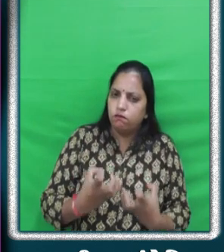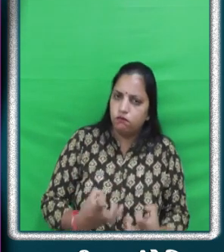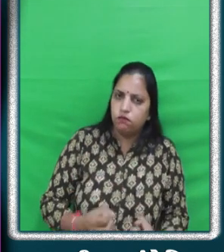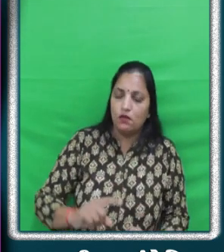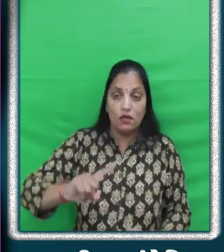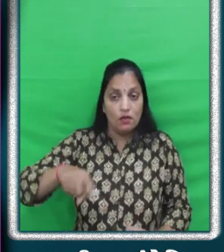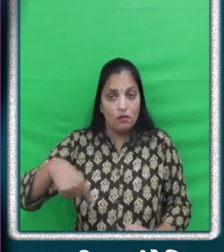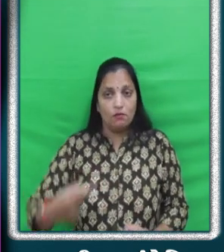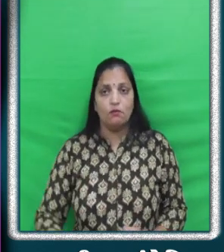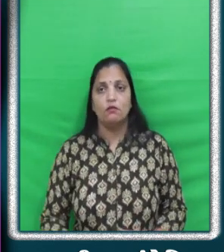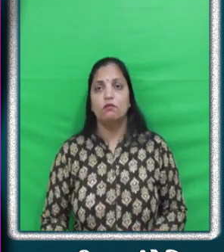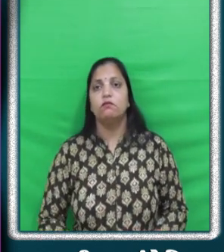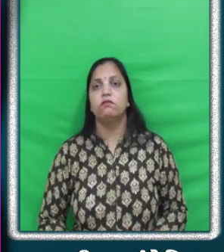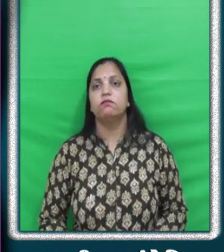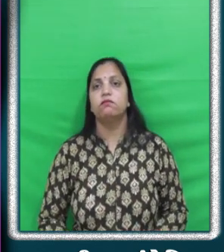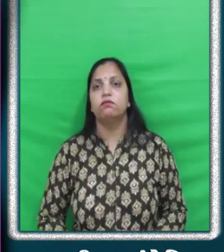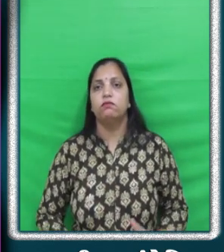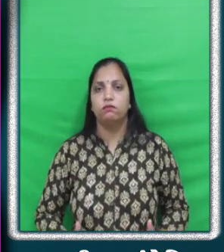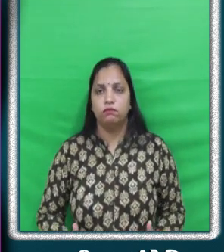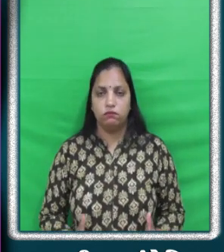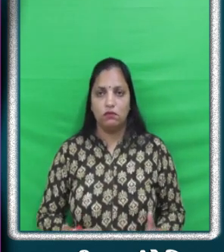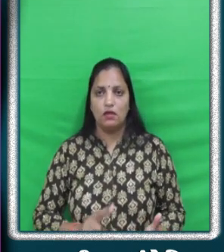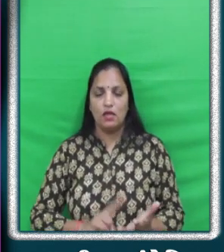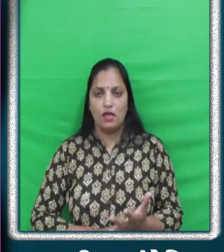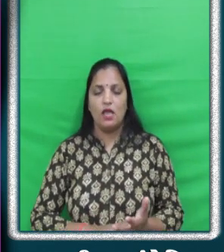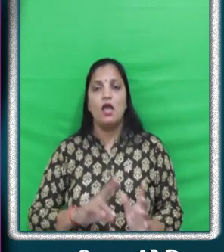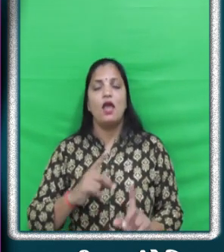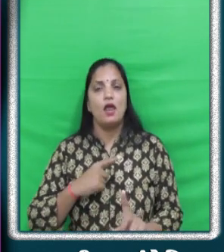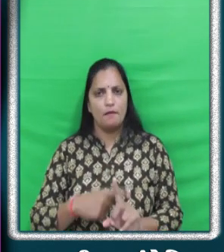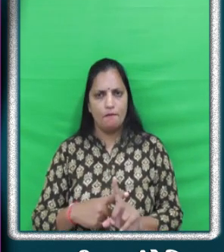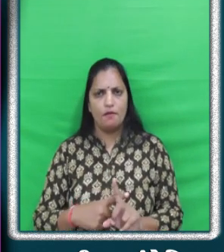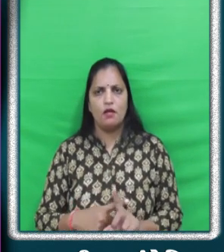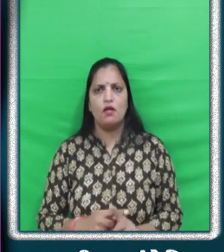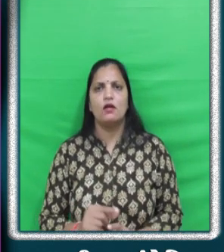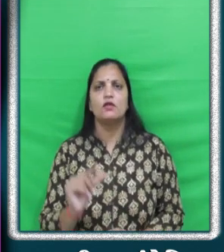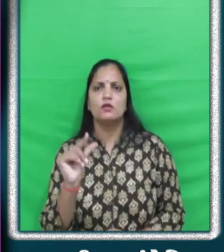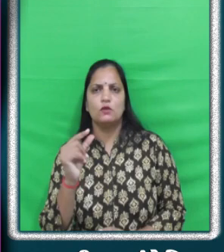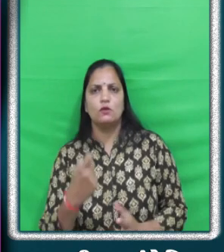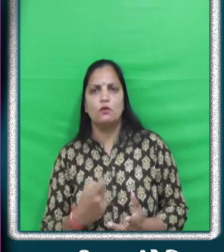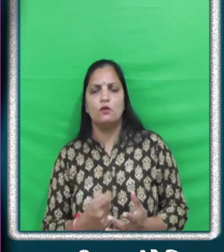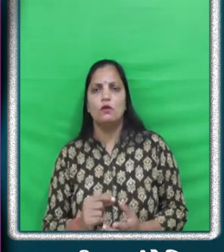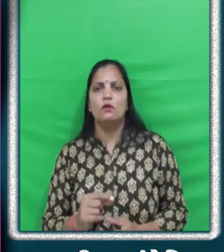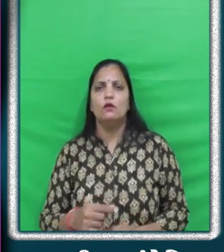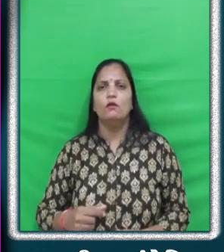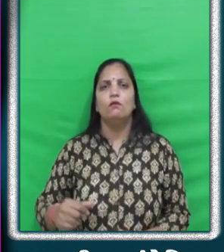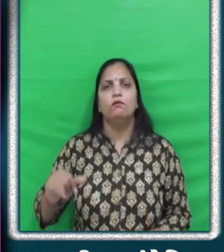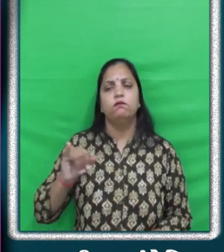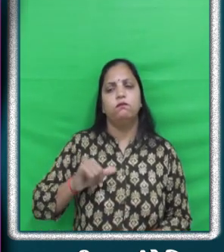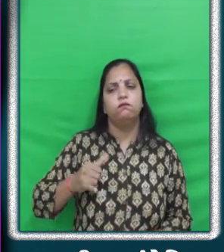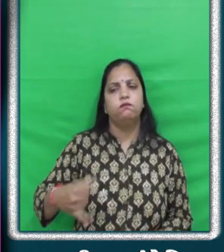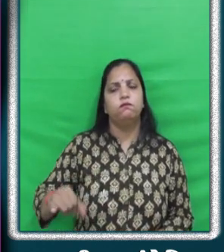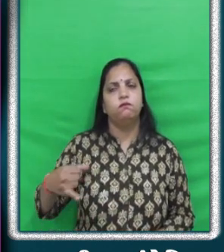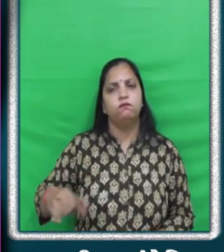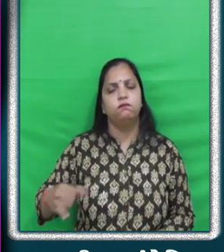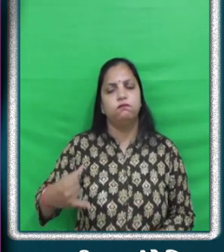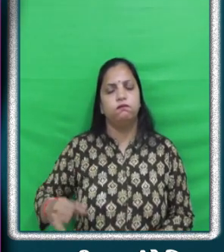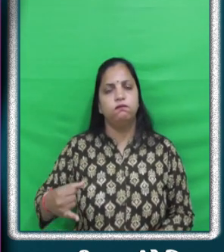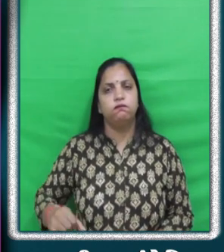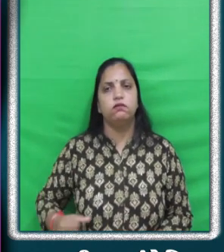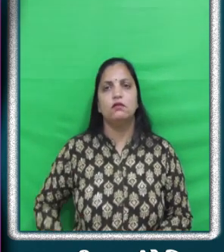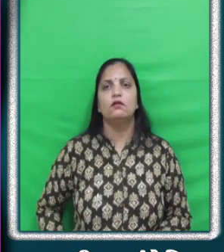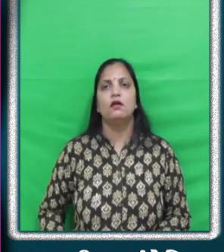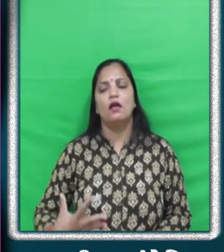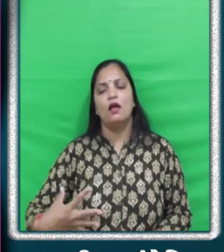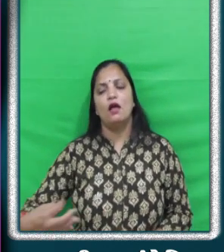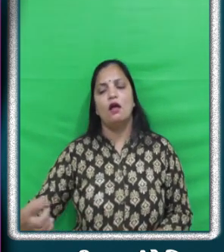થશે. અને એ સિવાય યુરિયા, નાઇટ્રિક એસિડ, નાઇટ્રોજન યુક્ત પદાર્થ, યુરિયા, યુરિક એસિડ વગેરે જે નકામો પદાર્થ